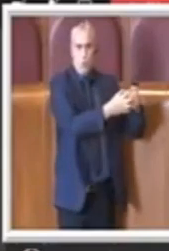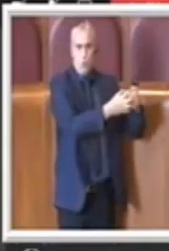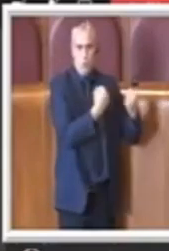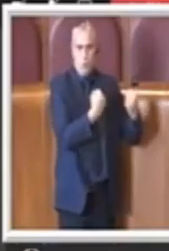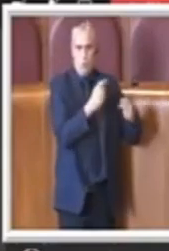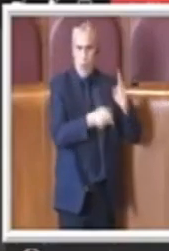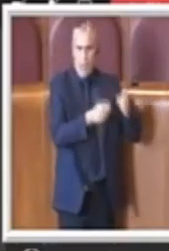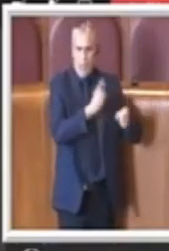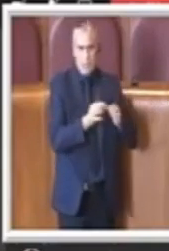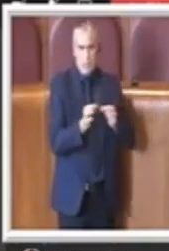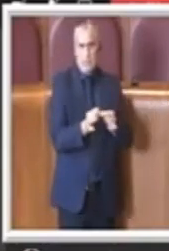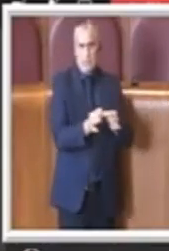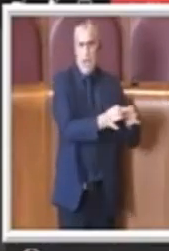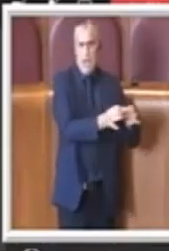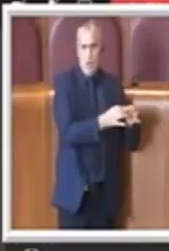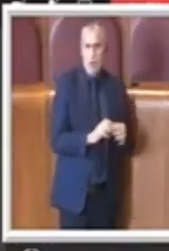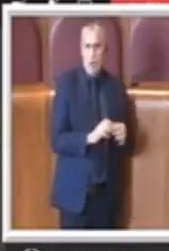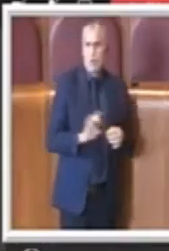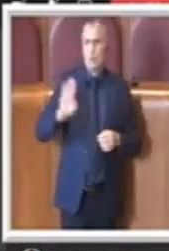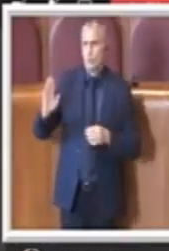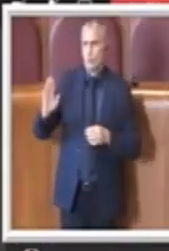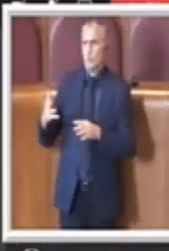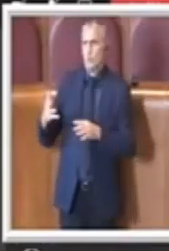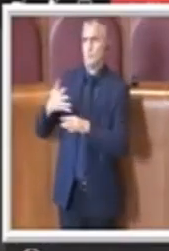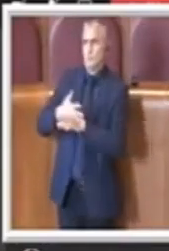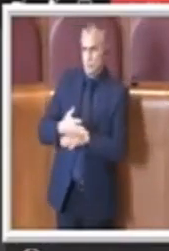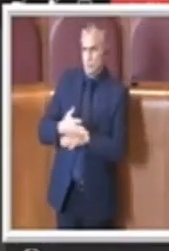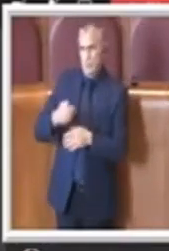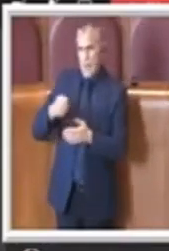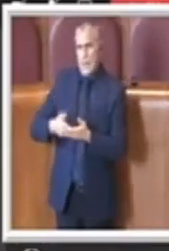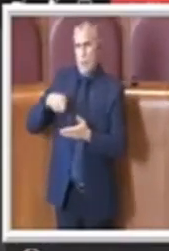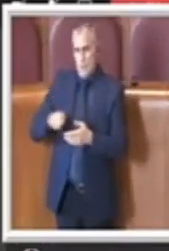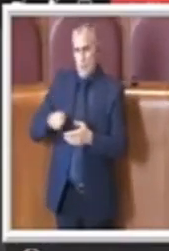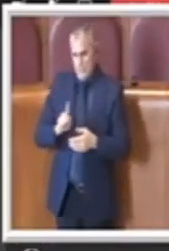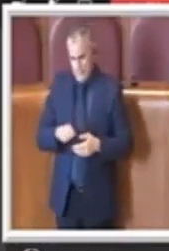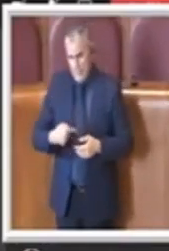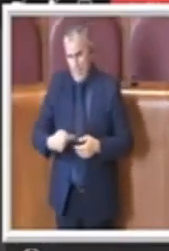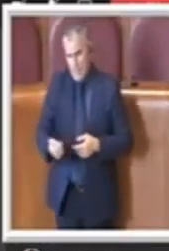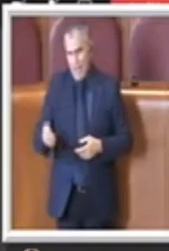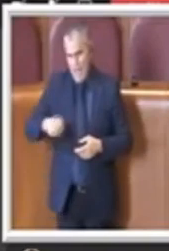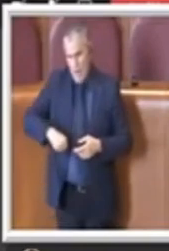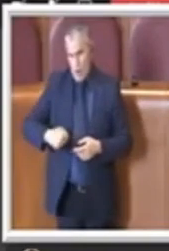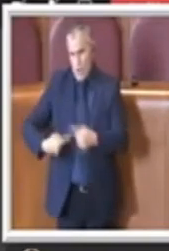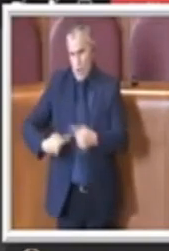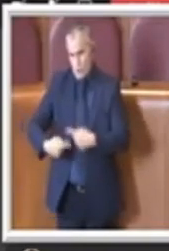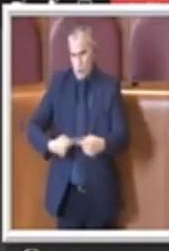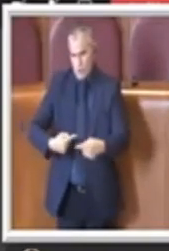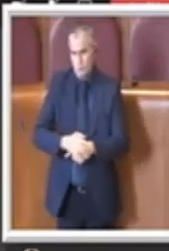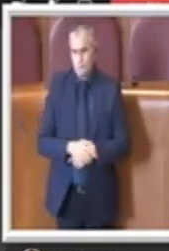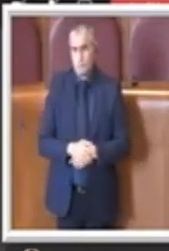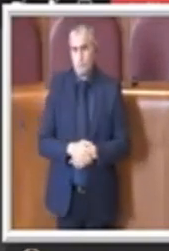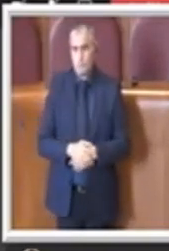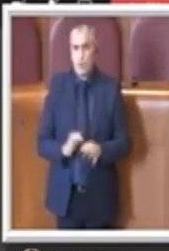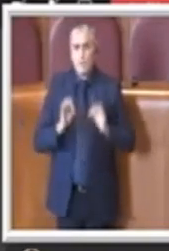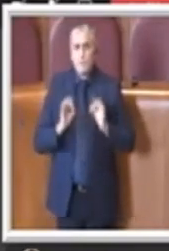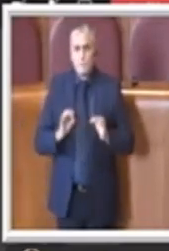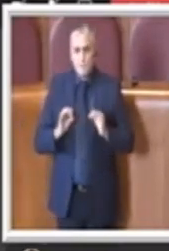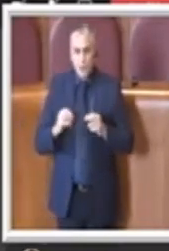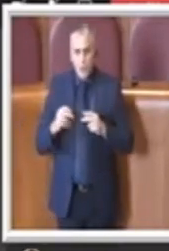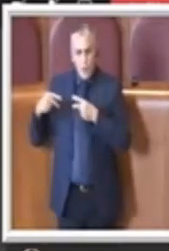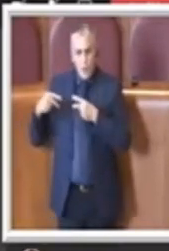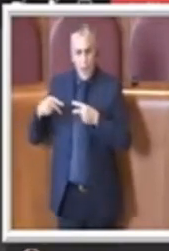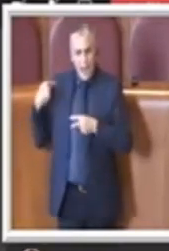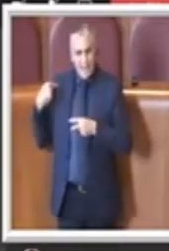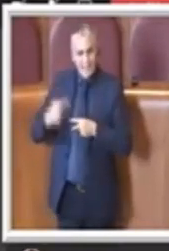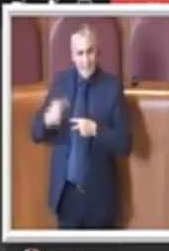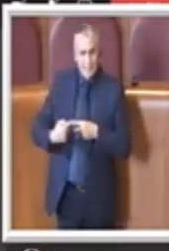dire che è un attività importante mi preme per segnalare che in questi anni è stata fatta da c'è